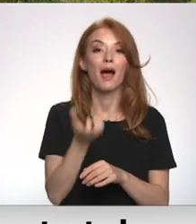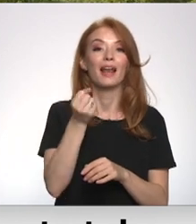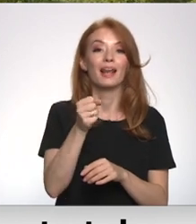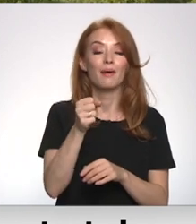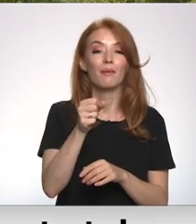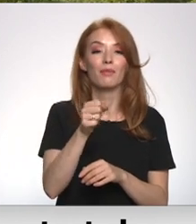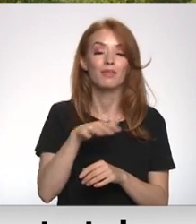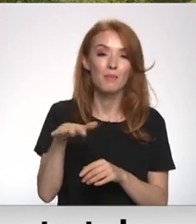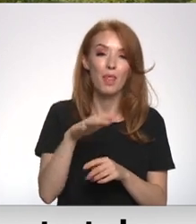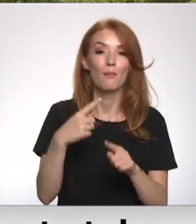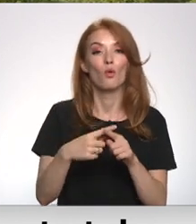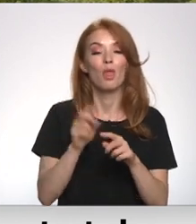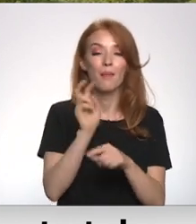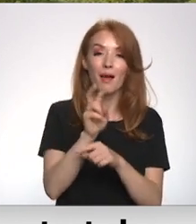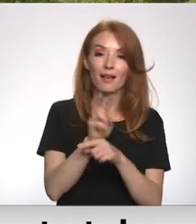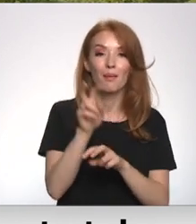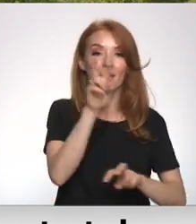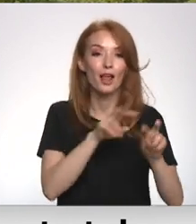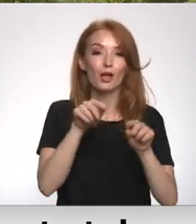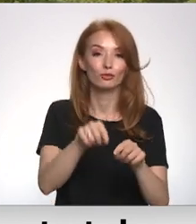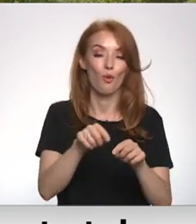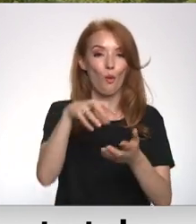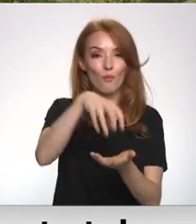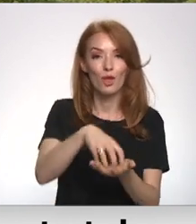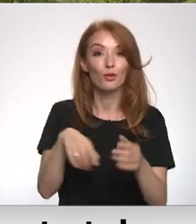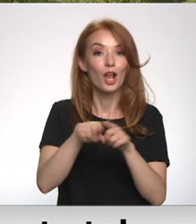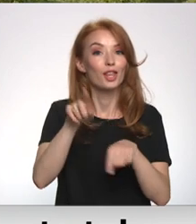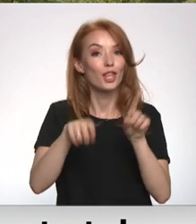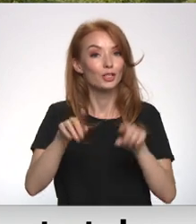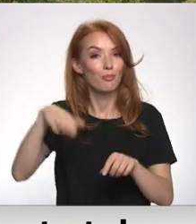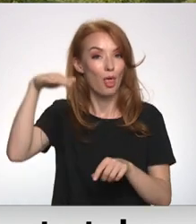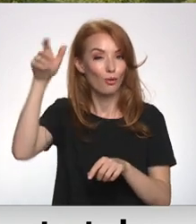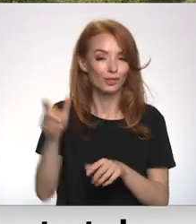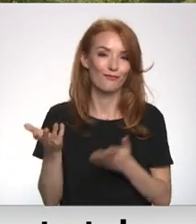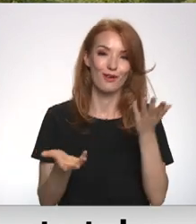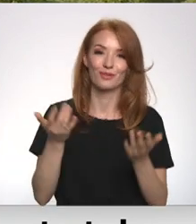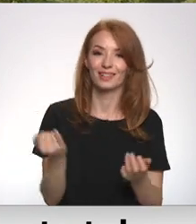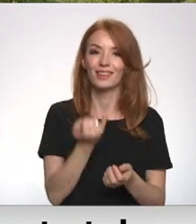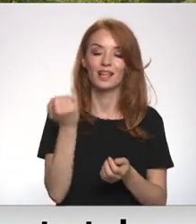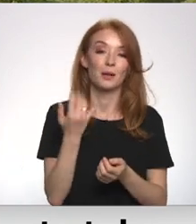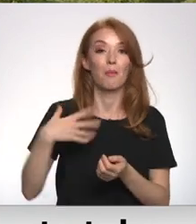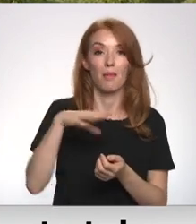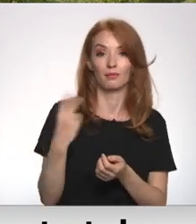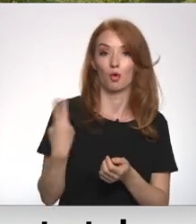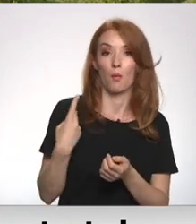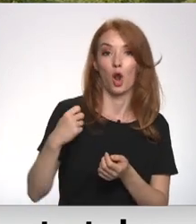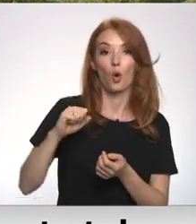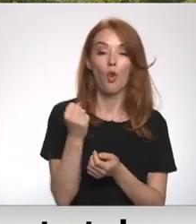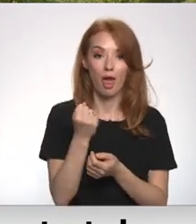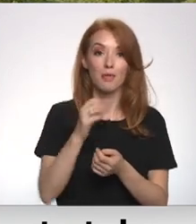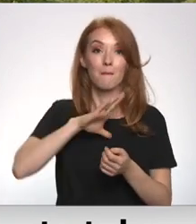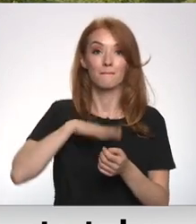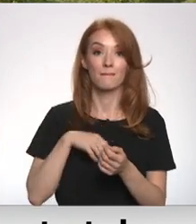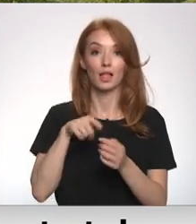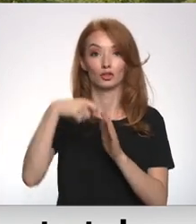apmeklējot likteņdārzu meklēt šos te objektus. Un arī, iespējams, dažiem pieaugušiem tas varētu būt interesanti. Kādā ziņā mēs ar operātoru Ivo esam izdomājuši tuņi pēc šīs